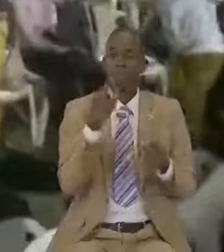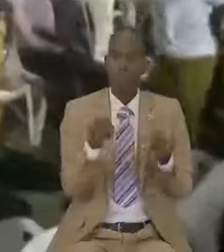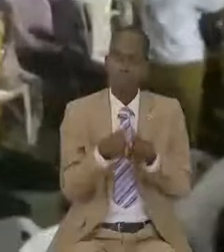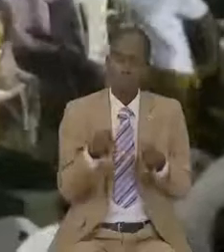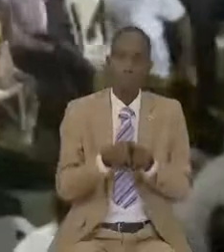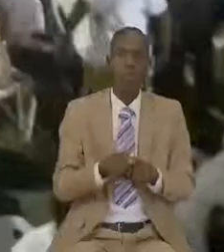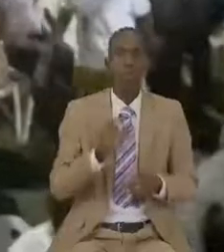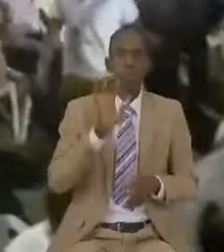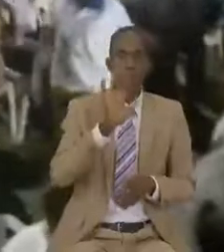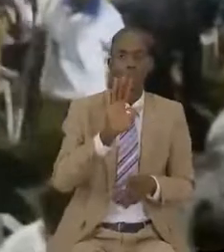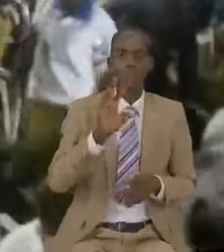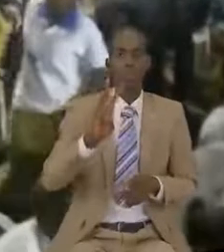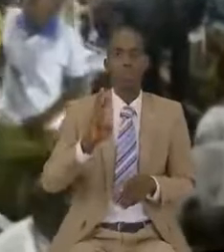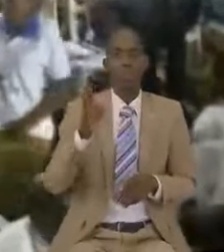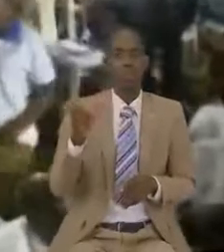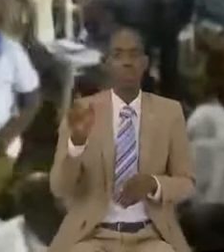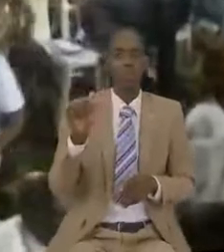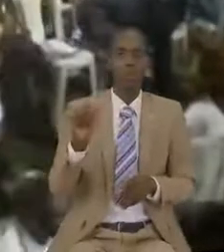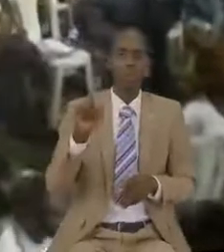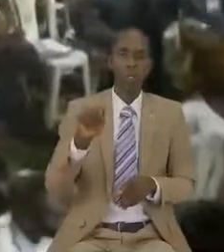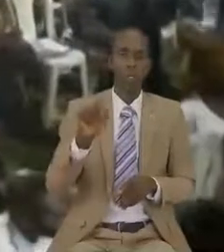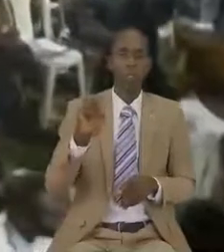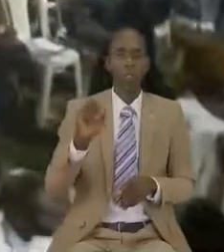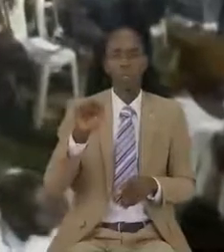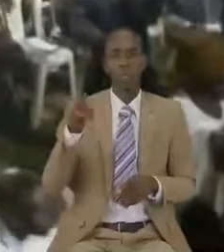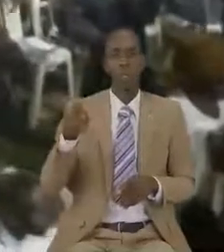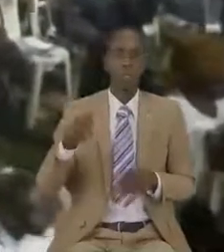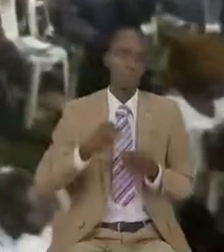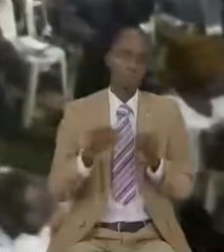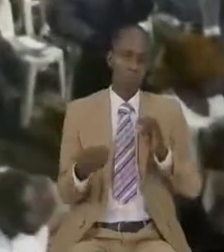Coopérons et faisons-le et amenons ces gens.